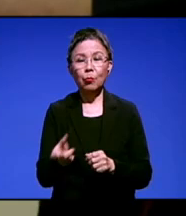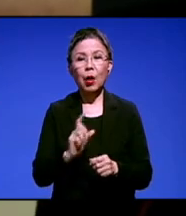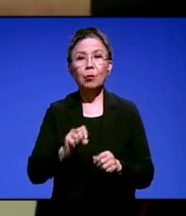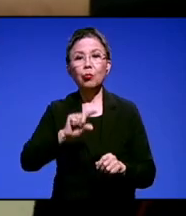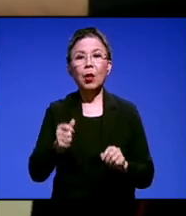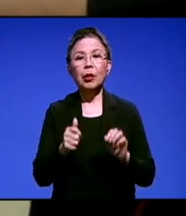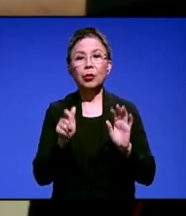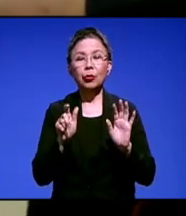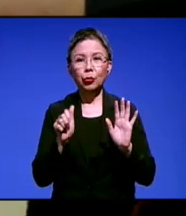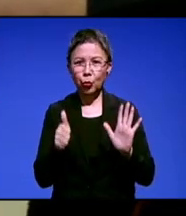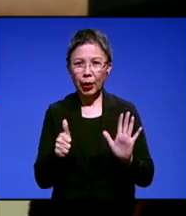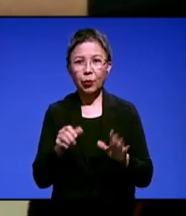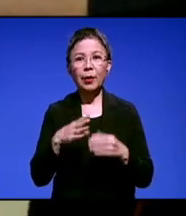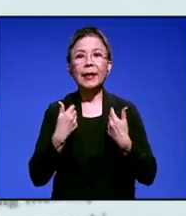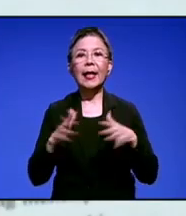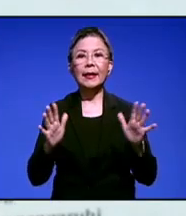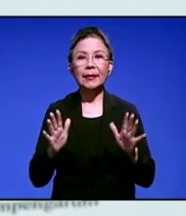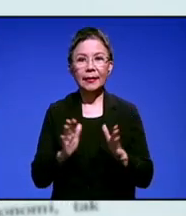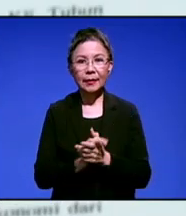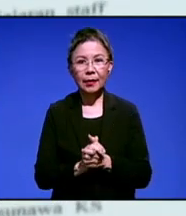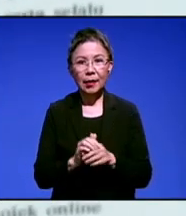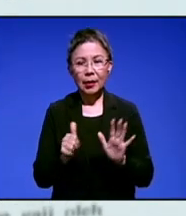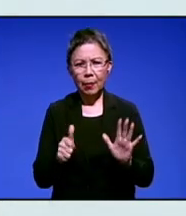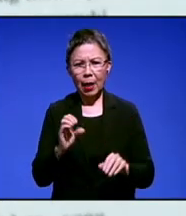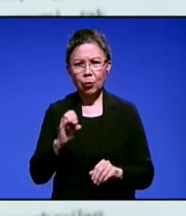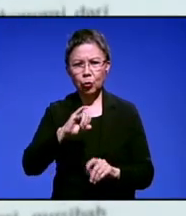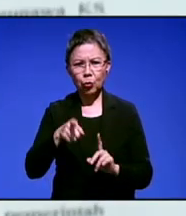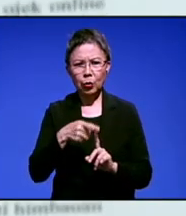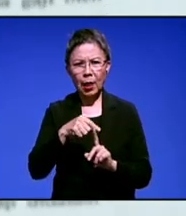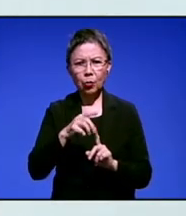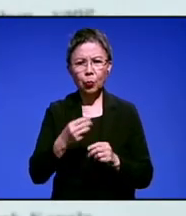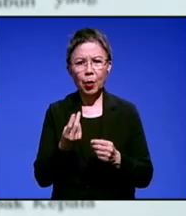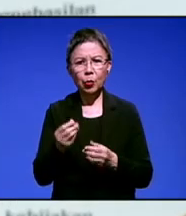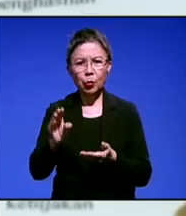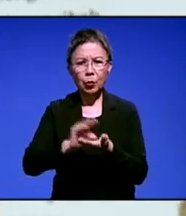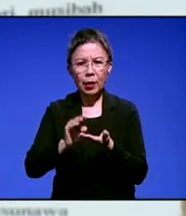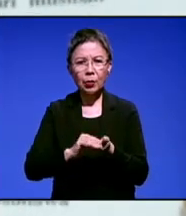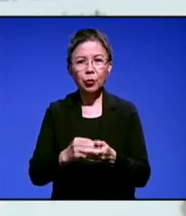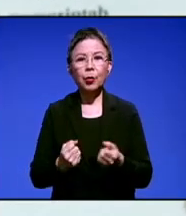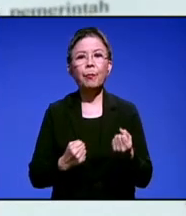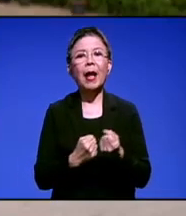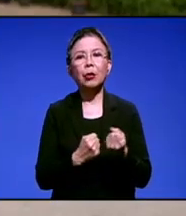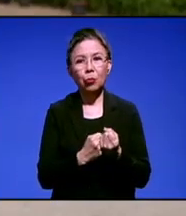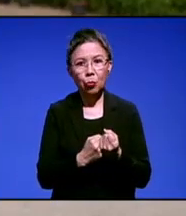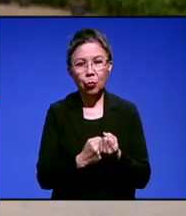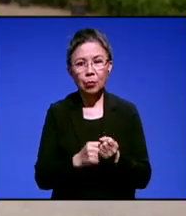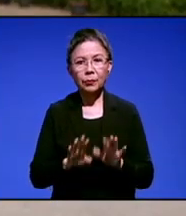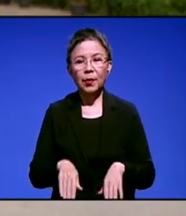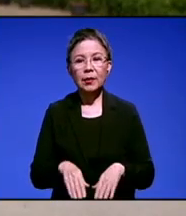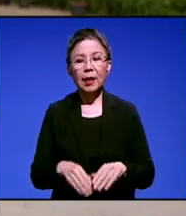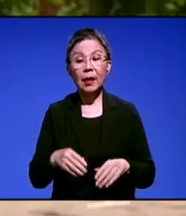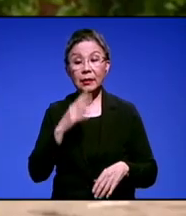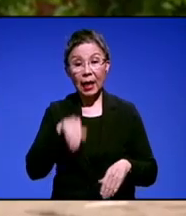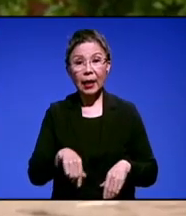Juni. Dana subsidi senilai Rp600 juta kini digunakan sebagai dana talangan. Kini warga rusun masih